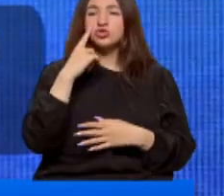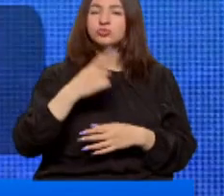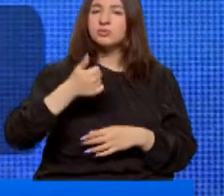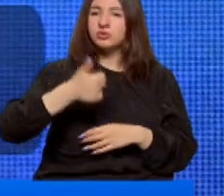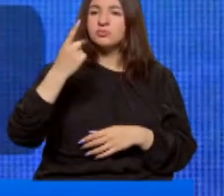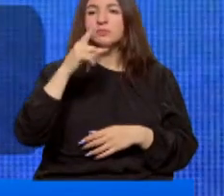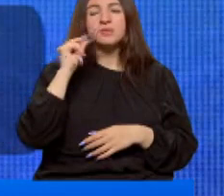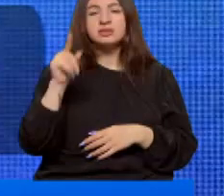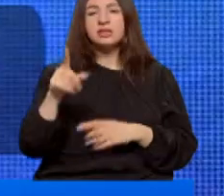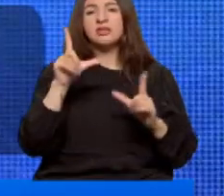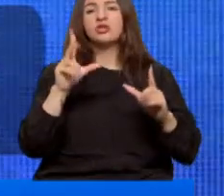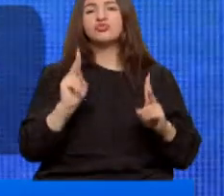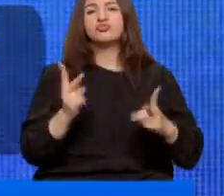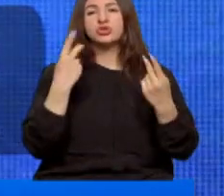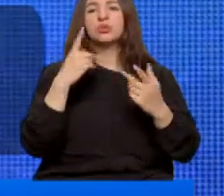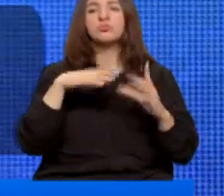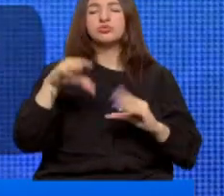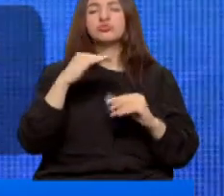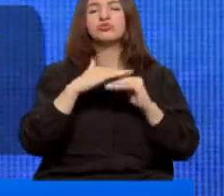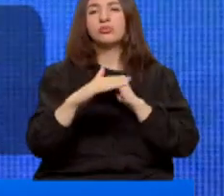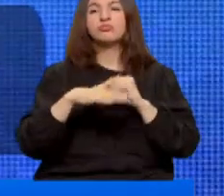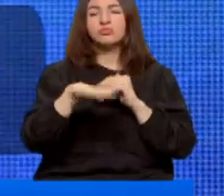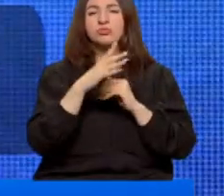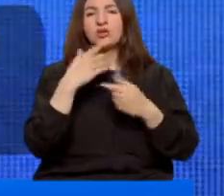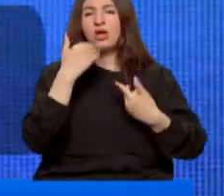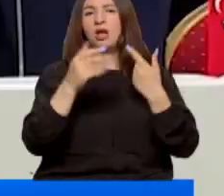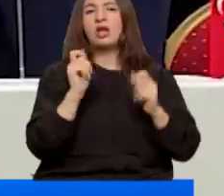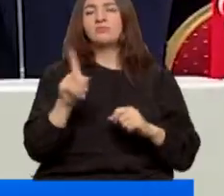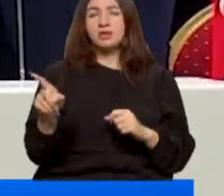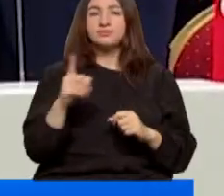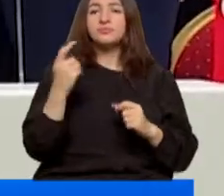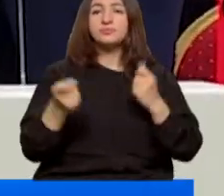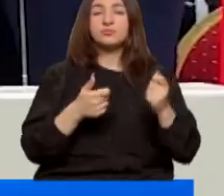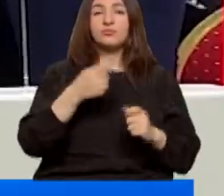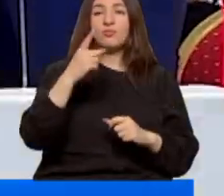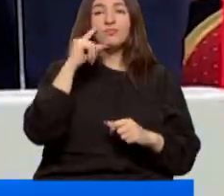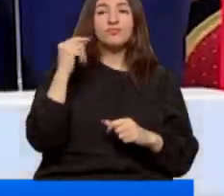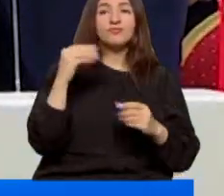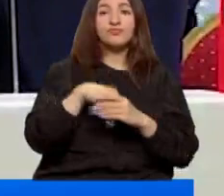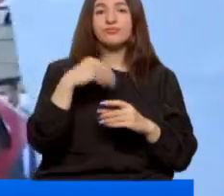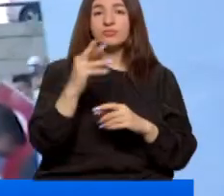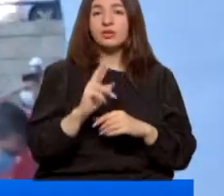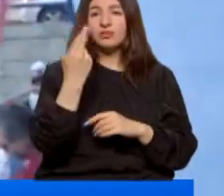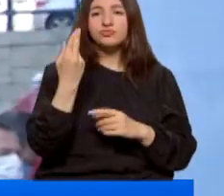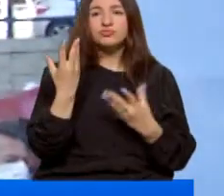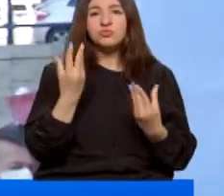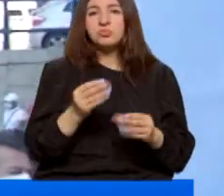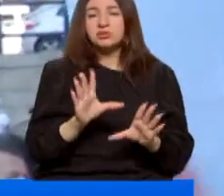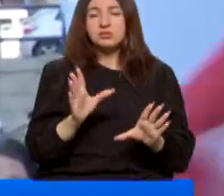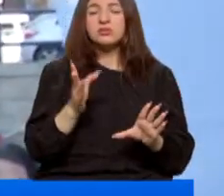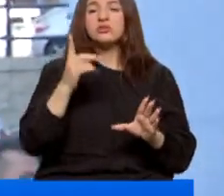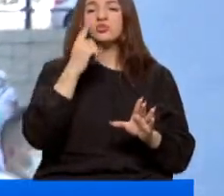Cumhurbaşkanımız 1 Mayıs'ta gerekli müjdeleri bütün toplumumuzla paylaşır. Çalışma Bakanı'nın 1 Mayıs için verdiği randevu